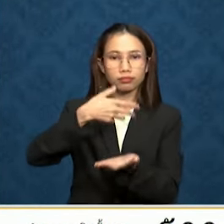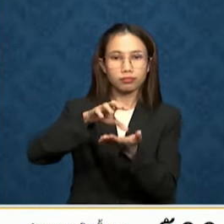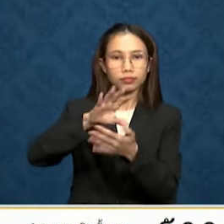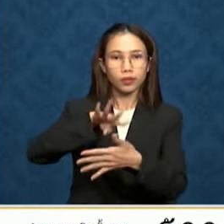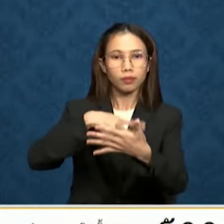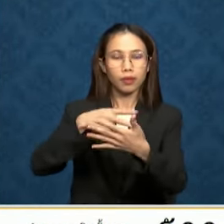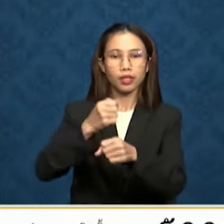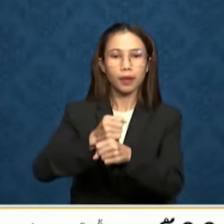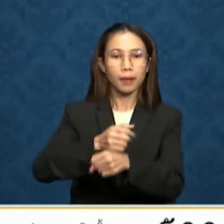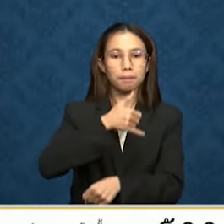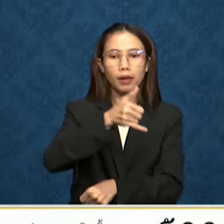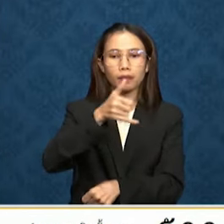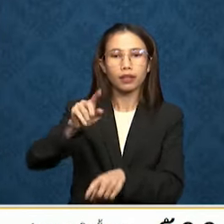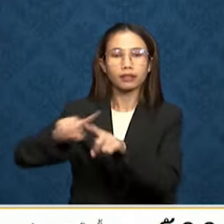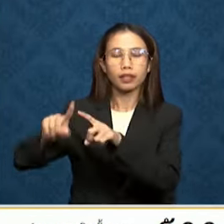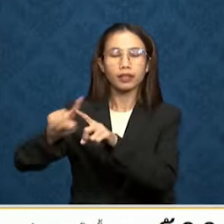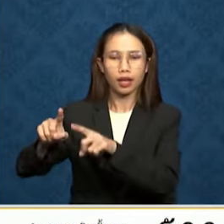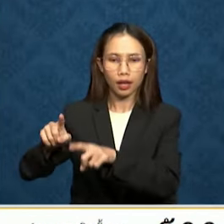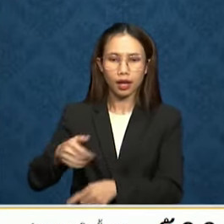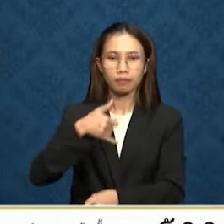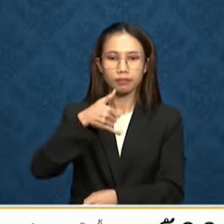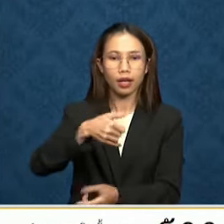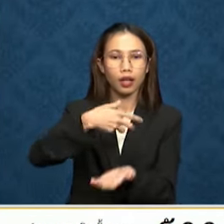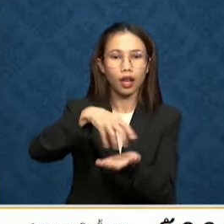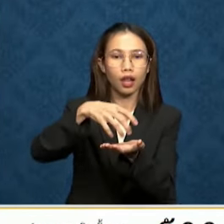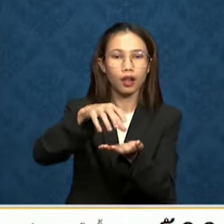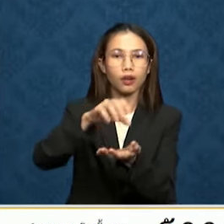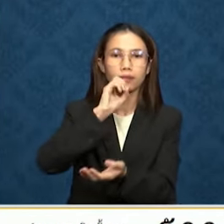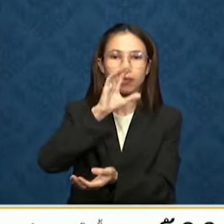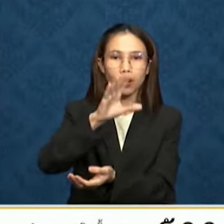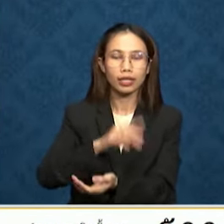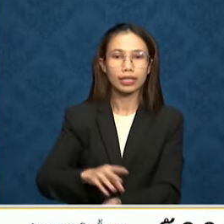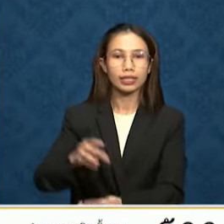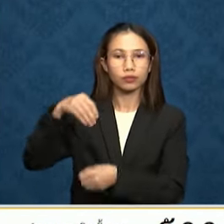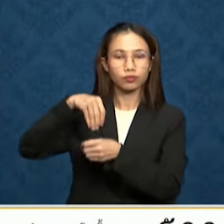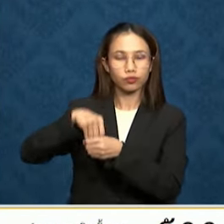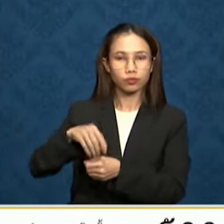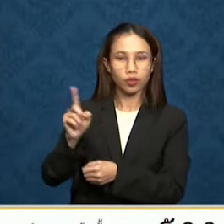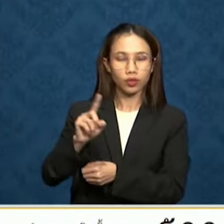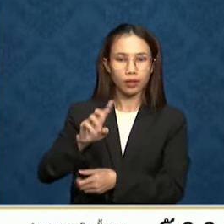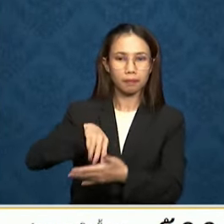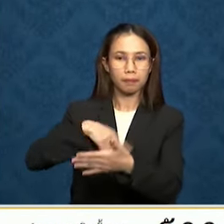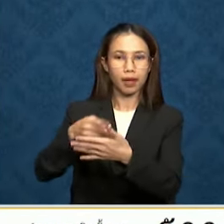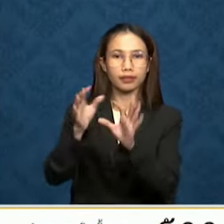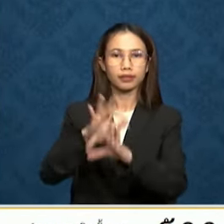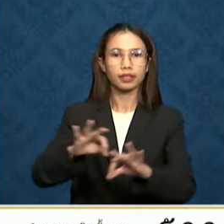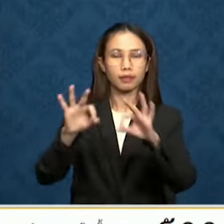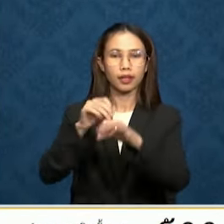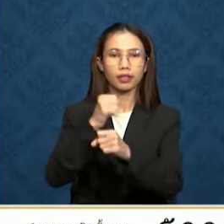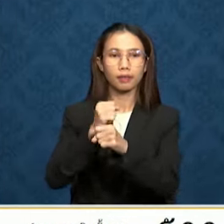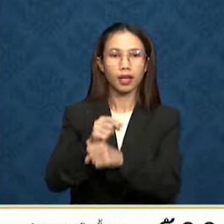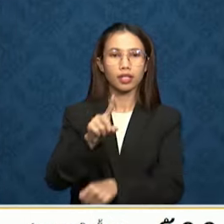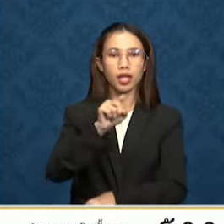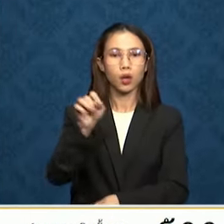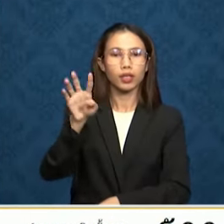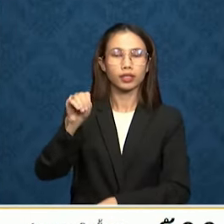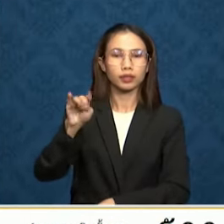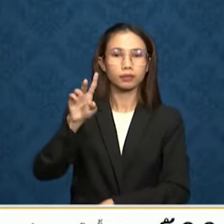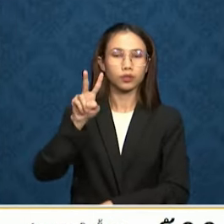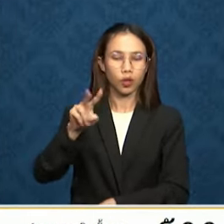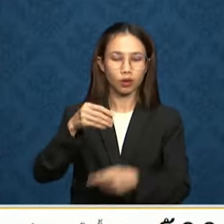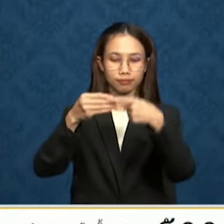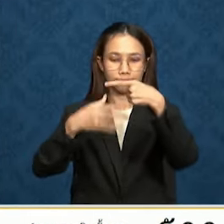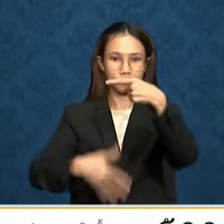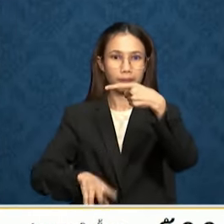ทุกเวทีตอนต้นปีก็แถลงค่ะแล้วก็ถูกบรรจุนะคะเป็นนโยบายสำคัญ 142นโยบาย